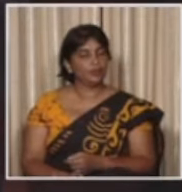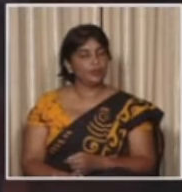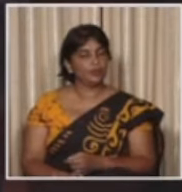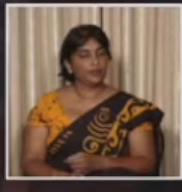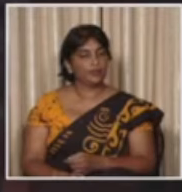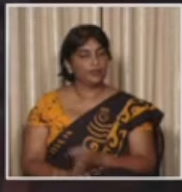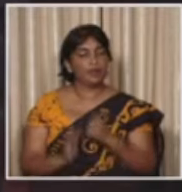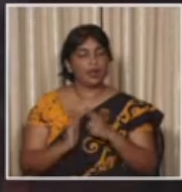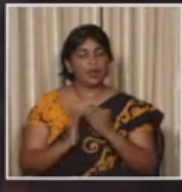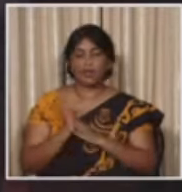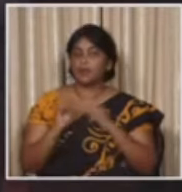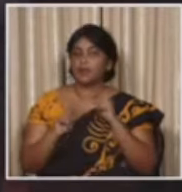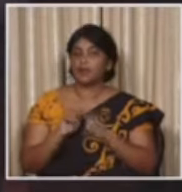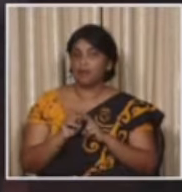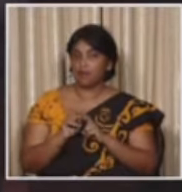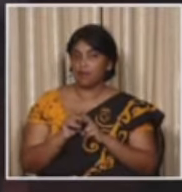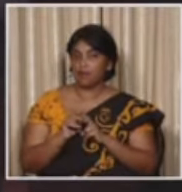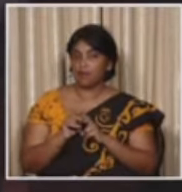IMF